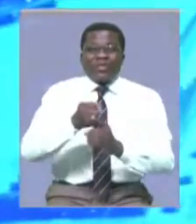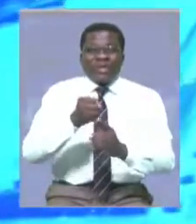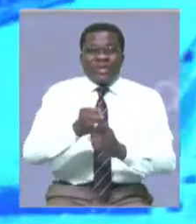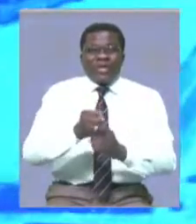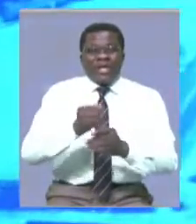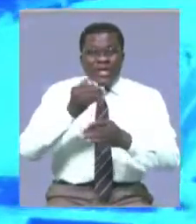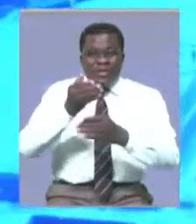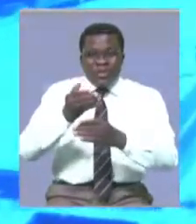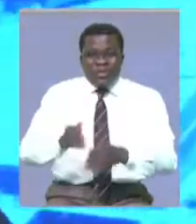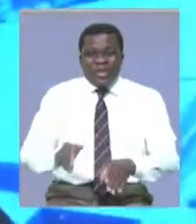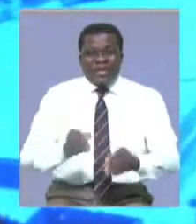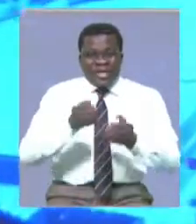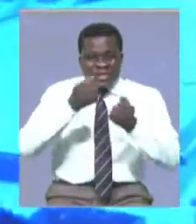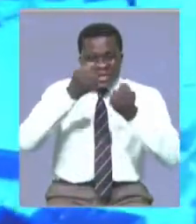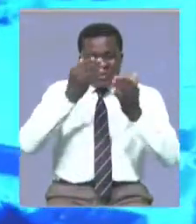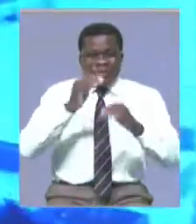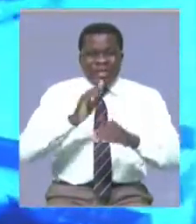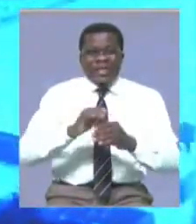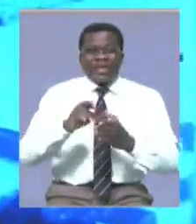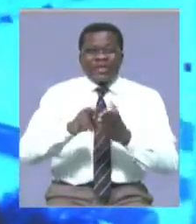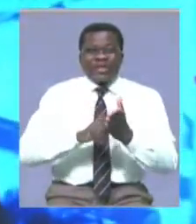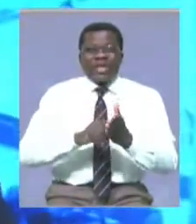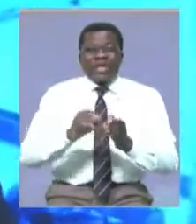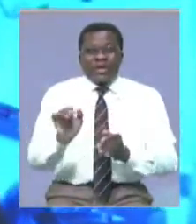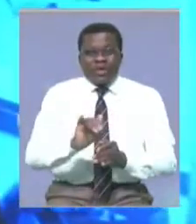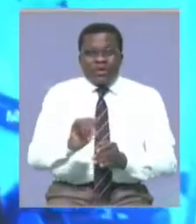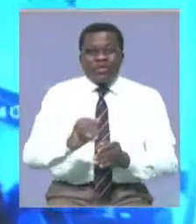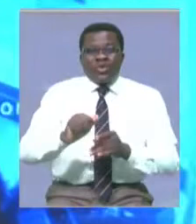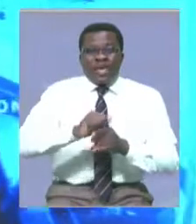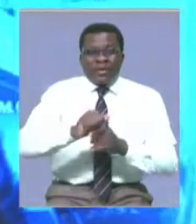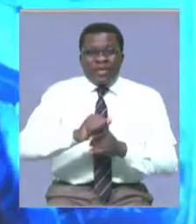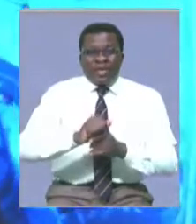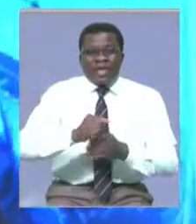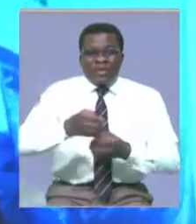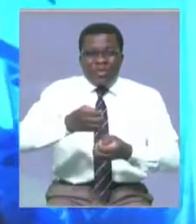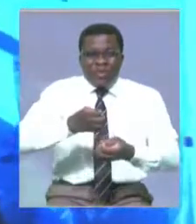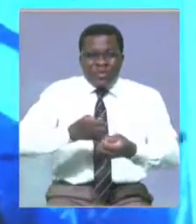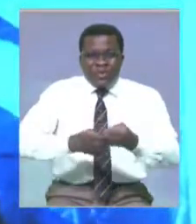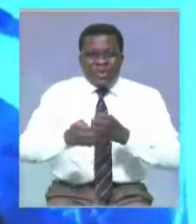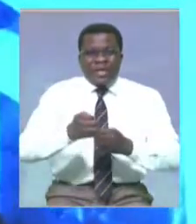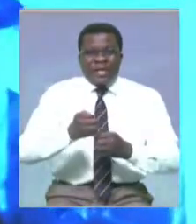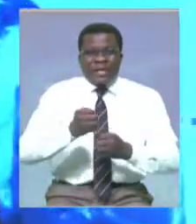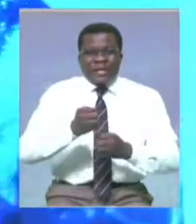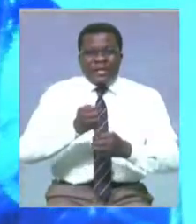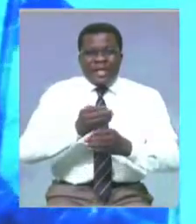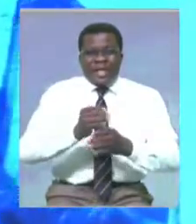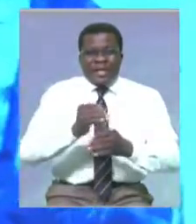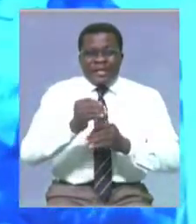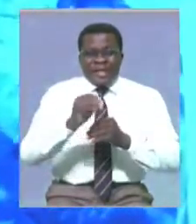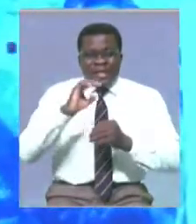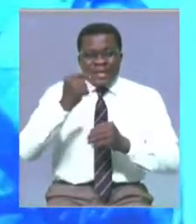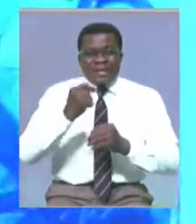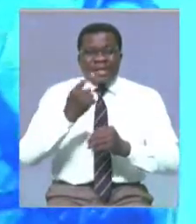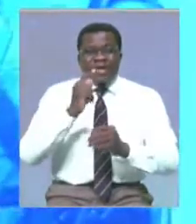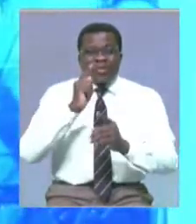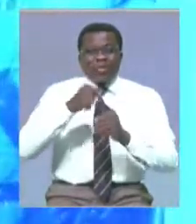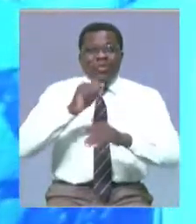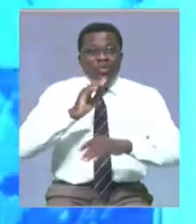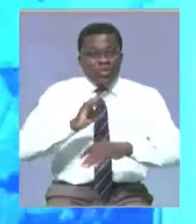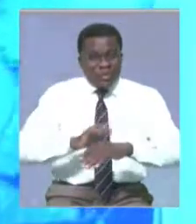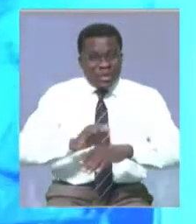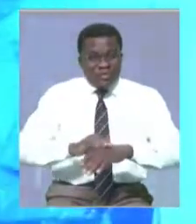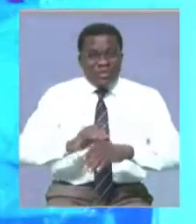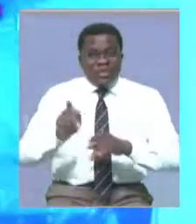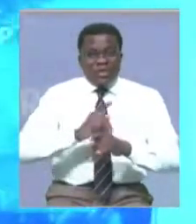de partage d'informations sur les règles communes applicables aux échanges interétatiques. C'est dans le but de prévenir